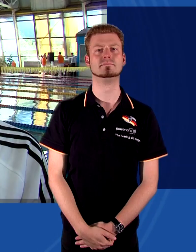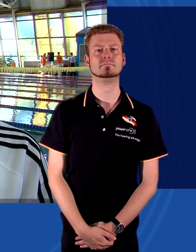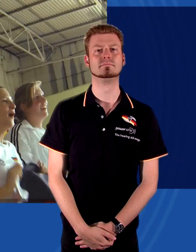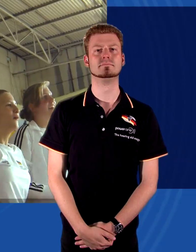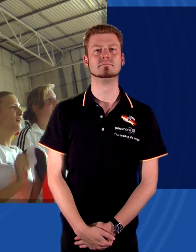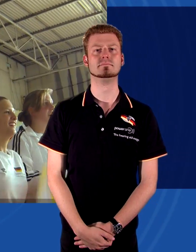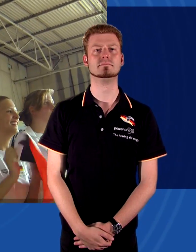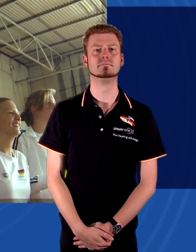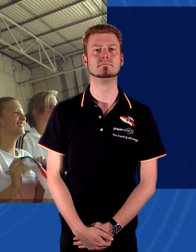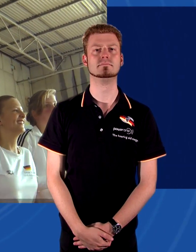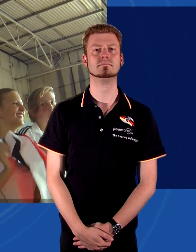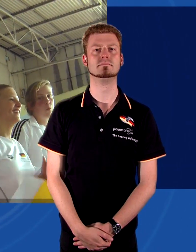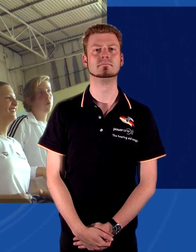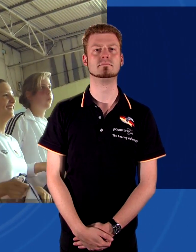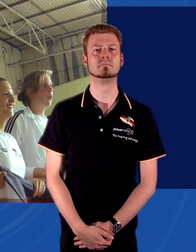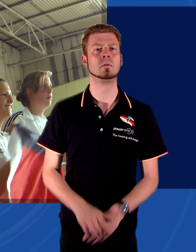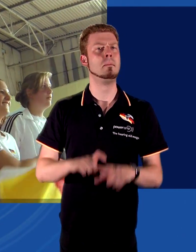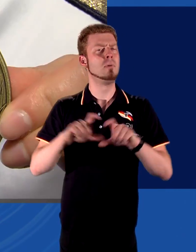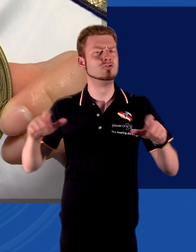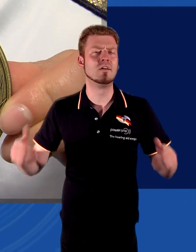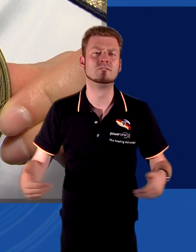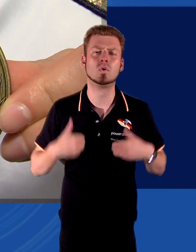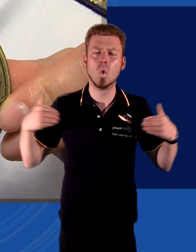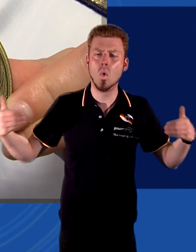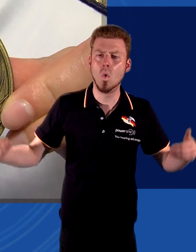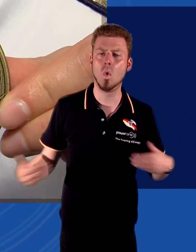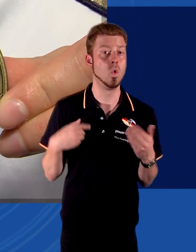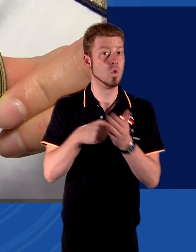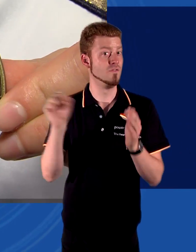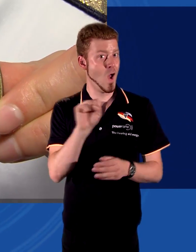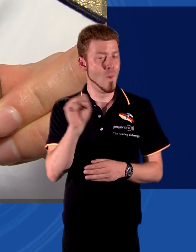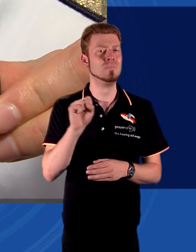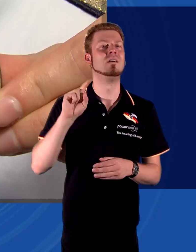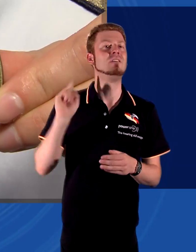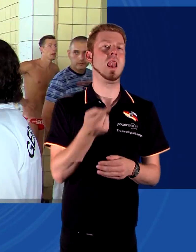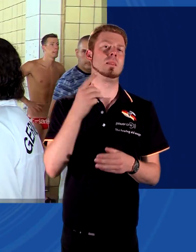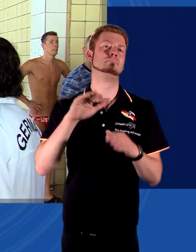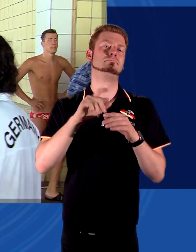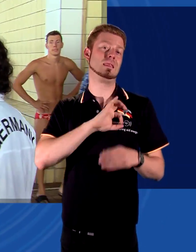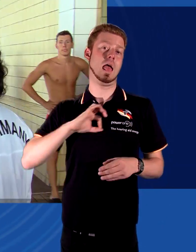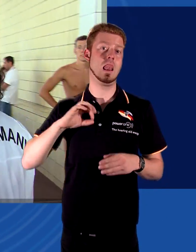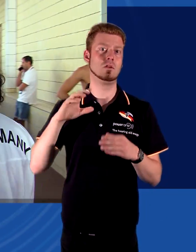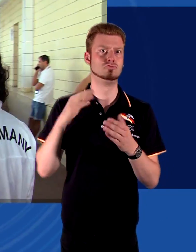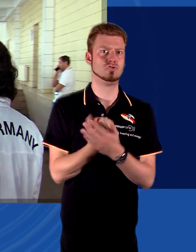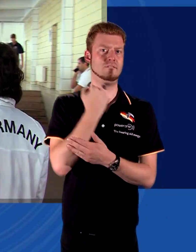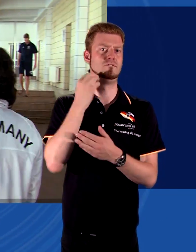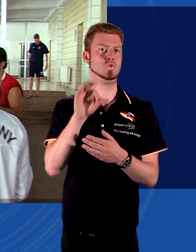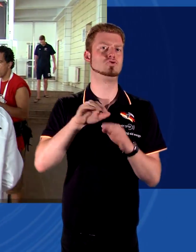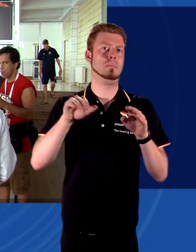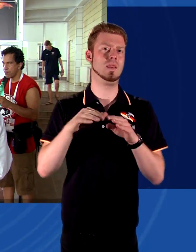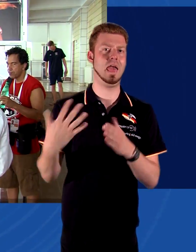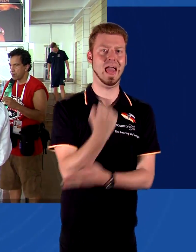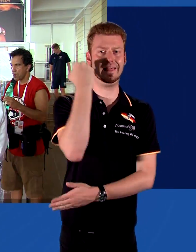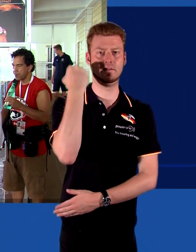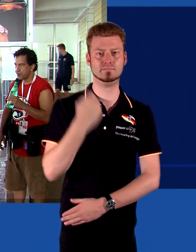So. Jubel bei der Mannschaft und mit den beiden Neumann-Medaillen haben die Schwimmer die in sie gesetzten